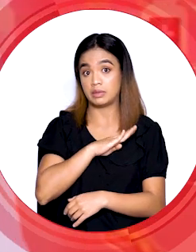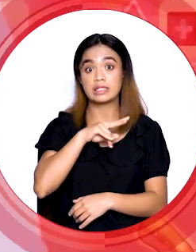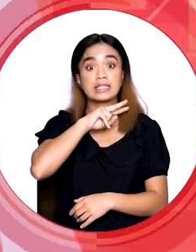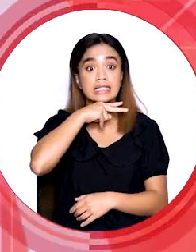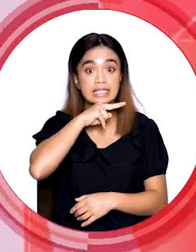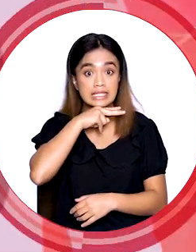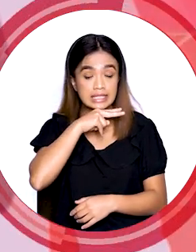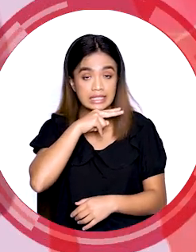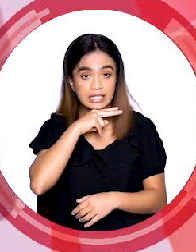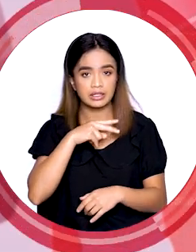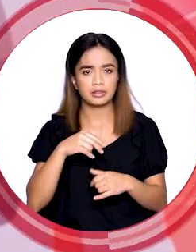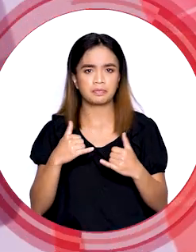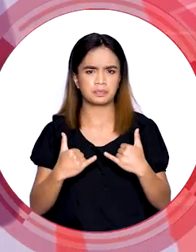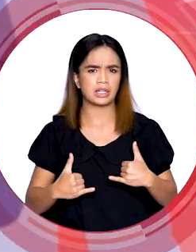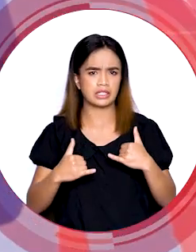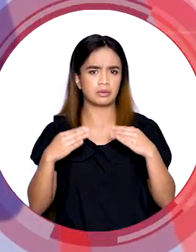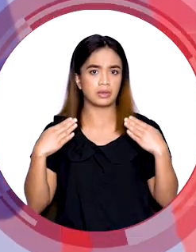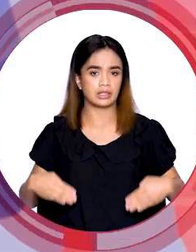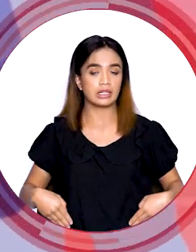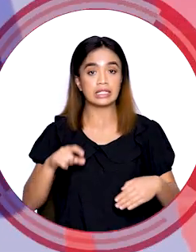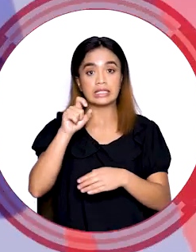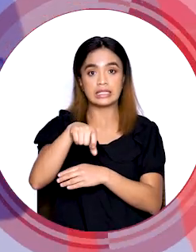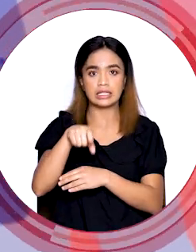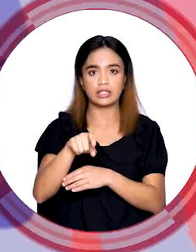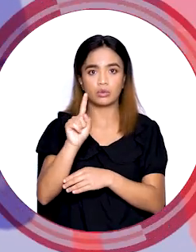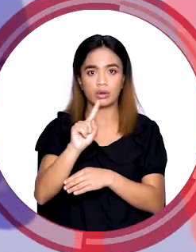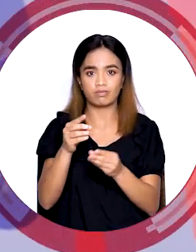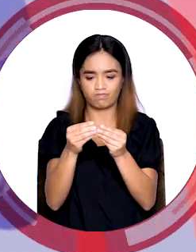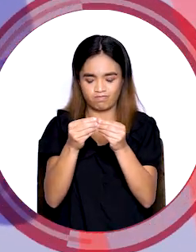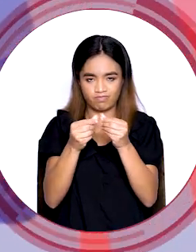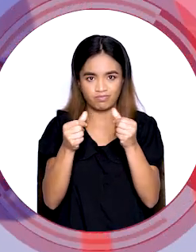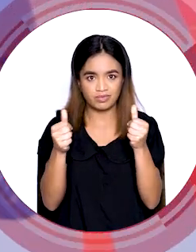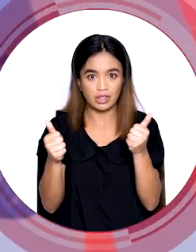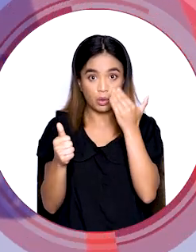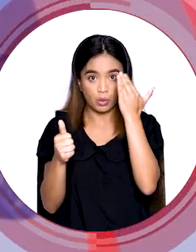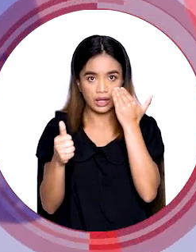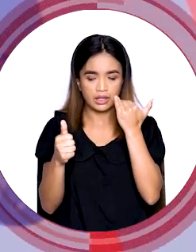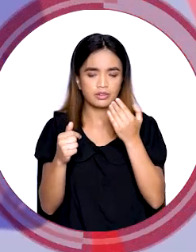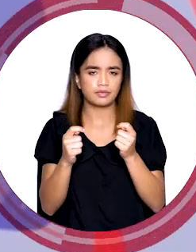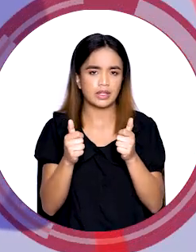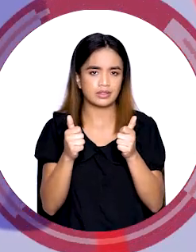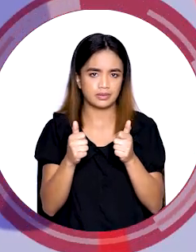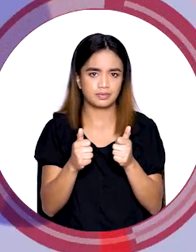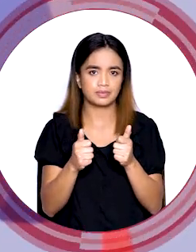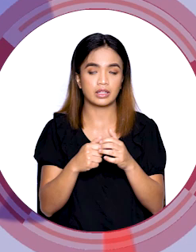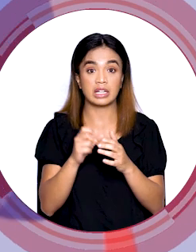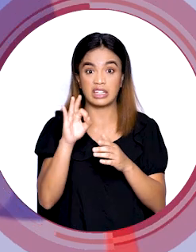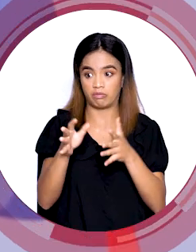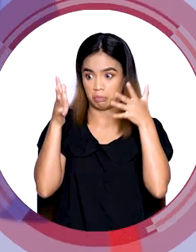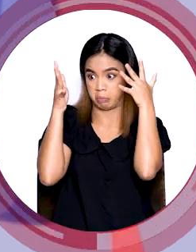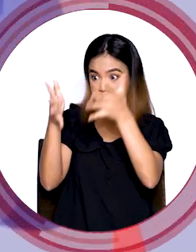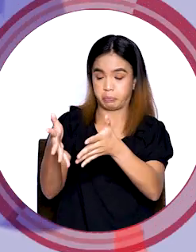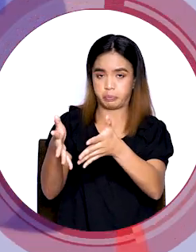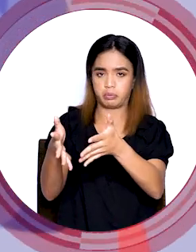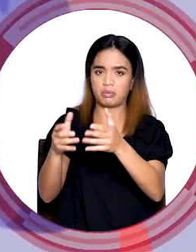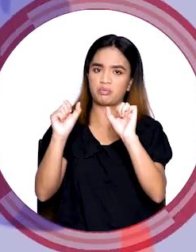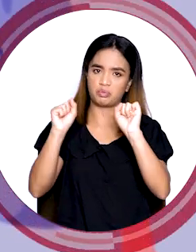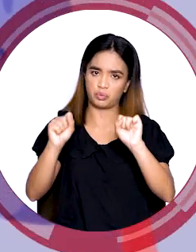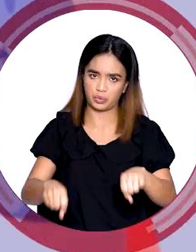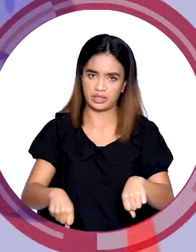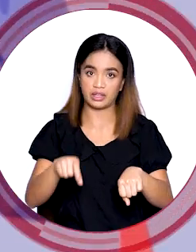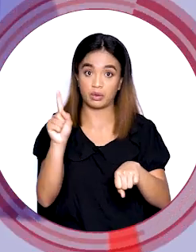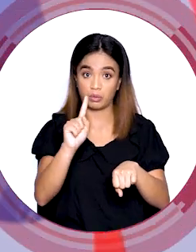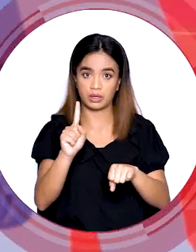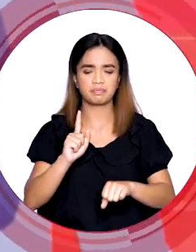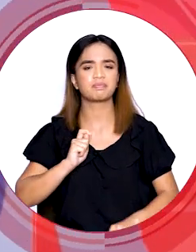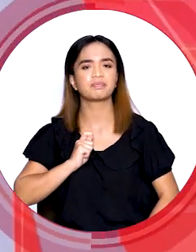ang TB bacteria sa kanilang katawan, kailangang labanan na sila para maagapan. Kapag pinabayaan,